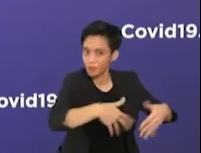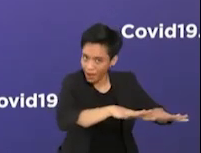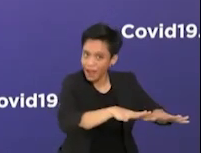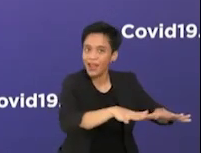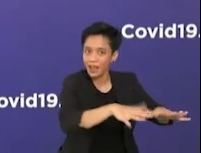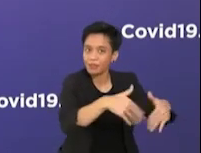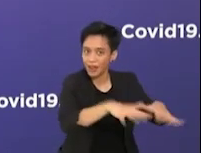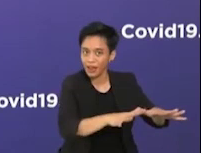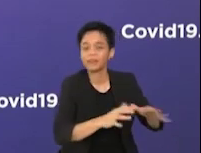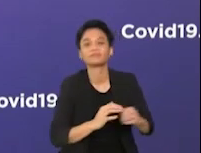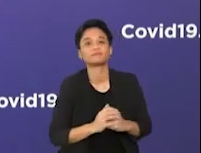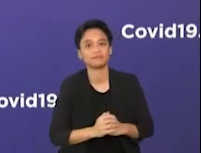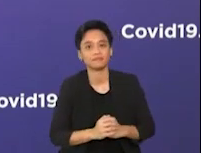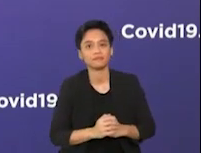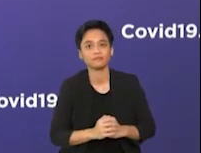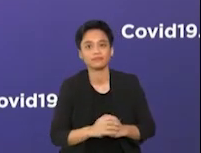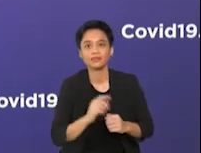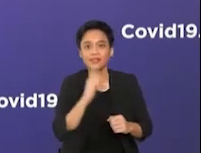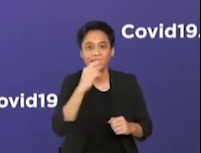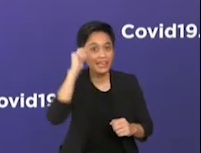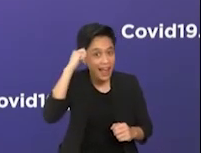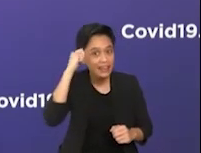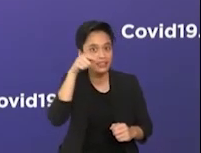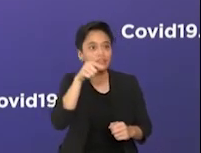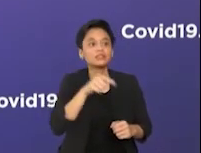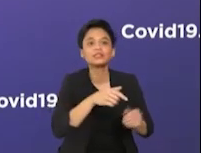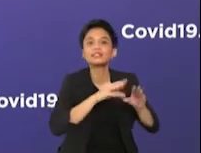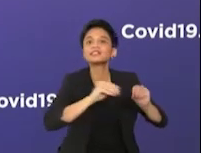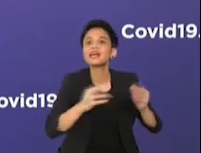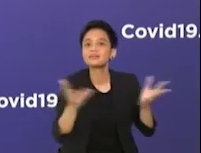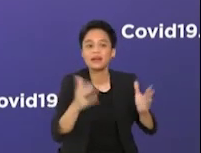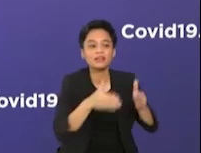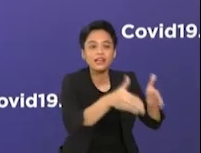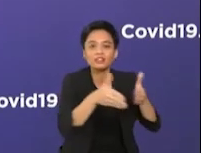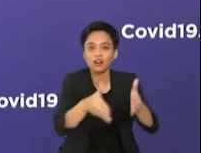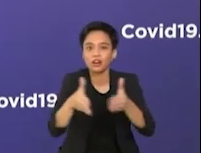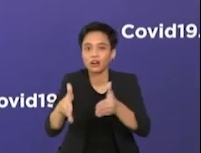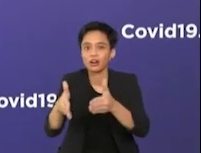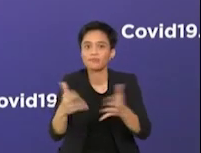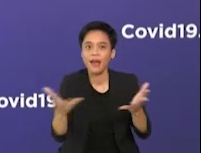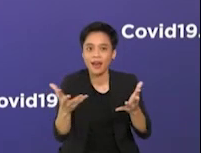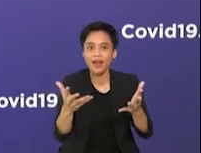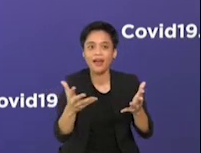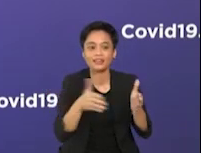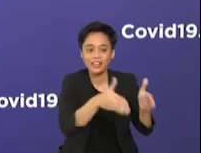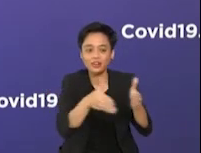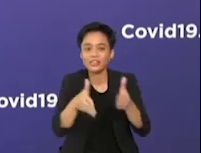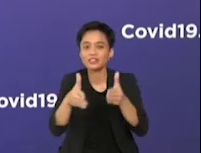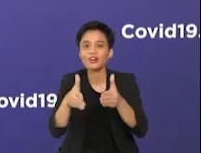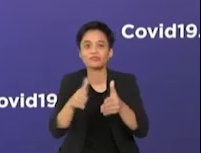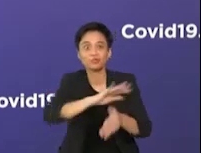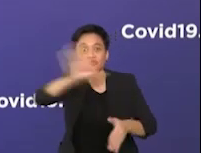sekali lagi hanya pada lapangan pekerjaan yang memang diijinkan di dalam konteks pelaksanaan PPSP